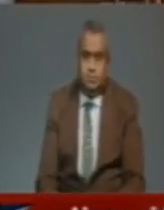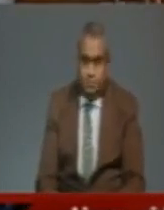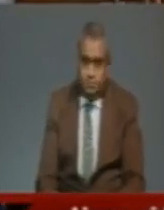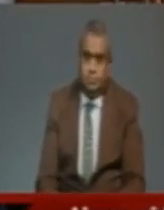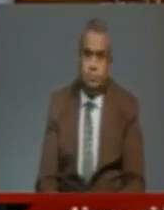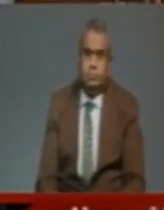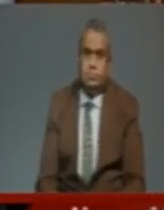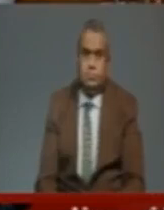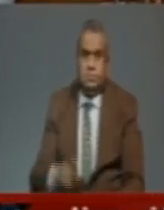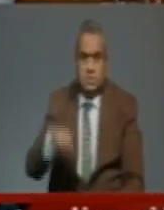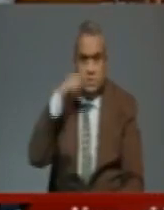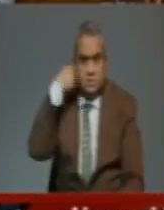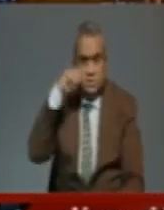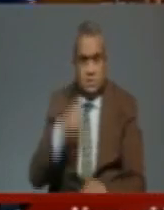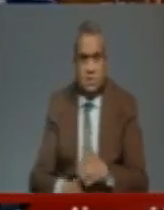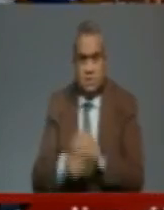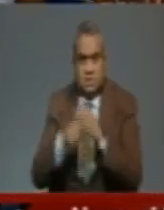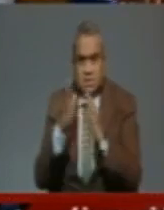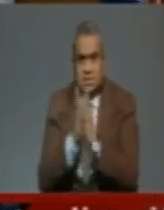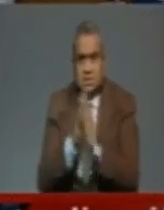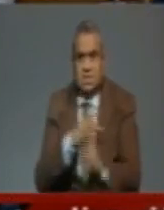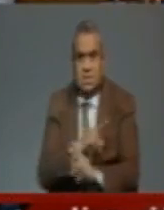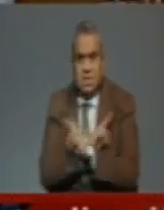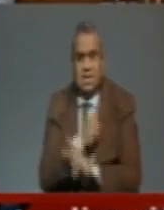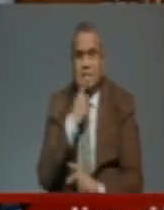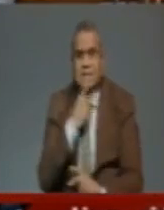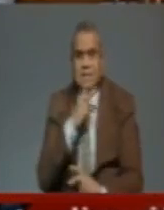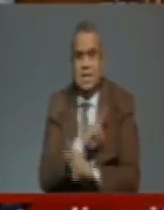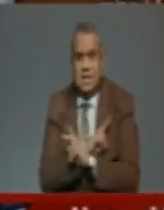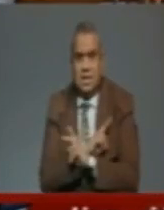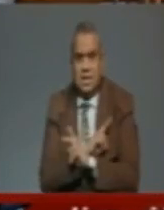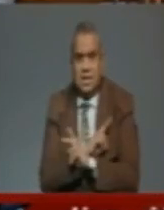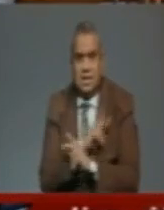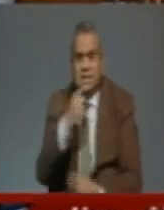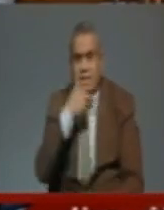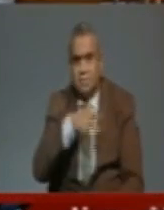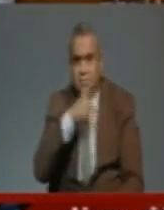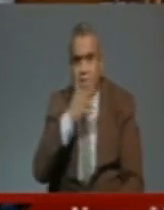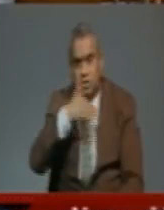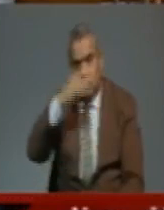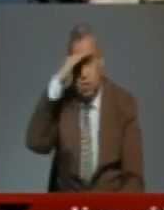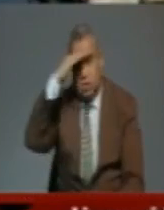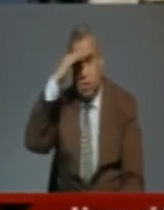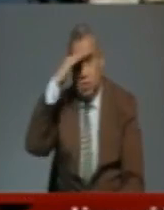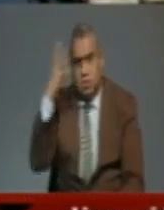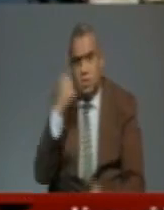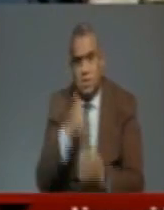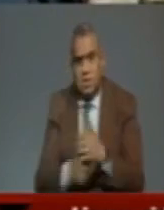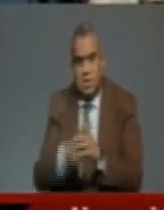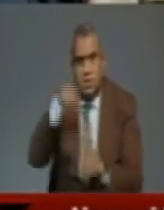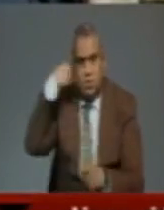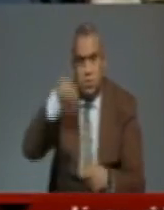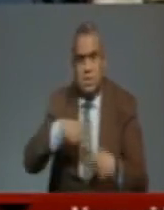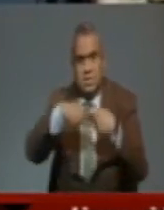السيد الرئيس، هنستقبل سيادتك يا فندم فرحة قصيرة. بس اسمحوا لي ان انا اقول كلمتين اشكر فيهم الفريق كامل وزارة النقل وكل